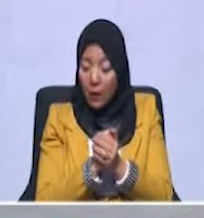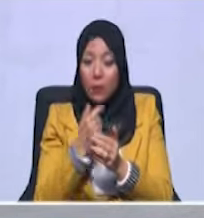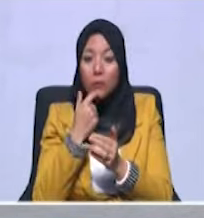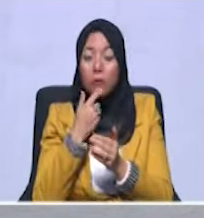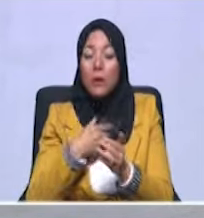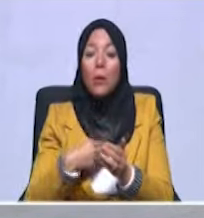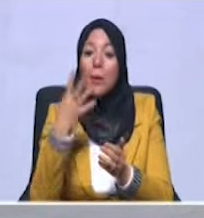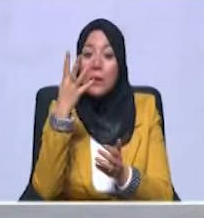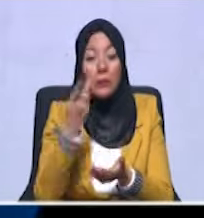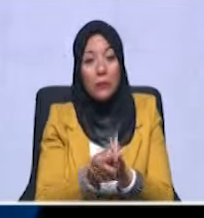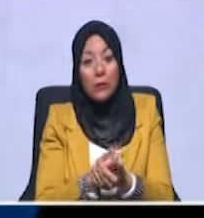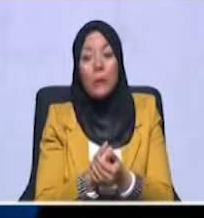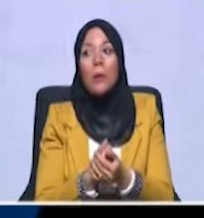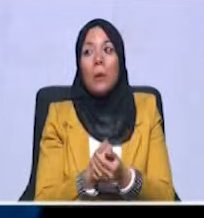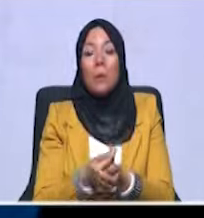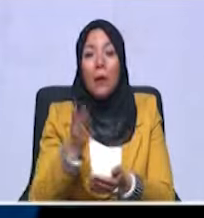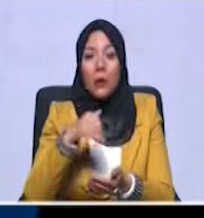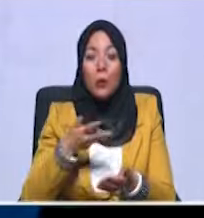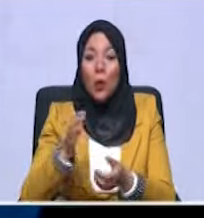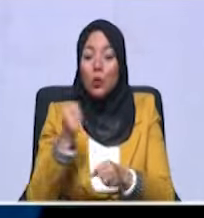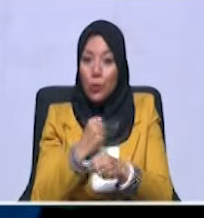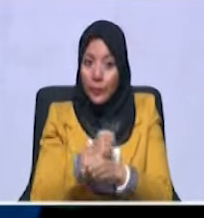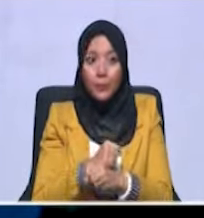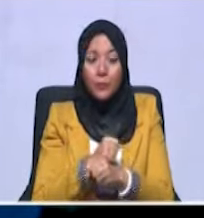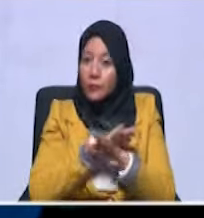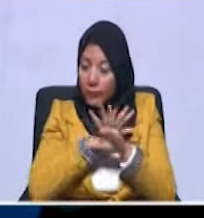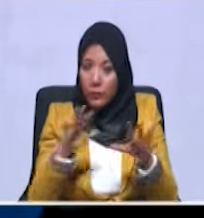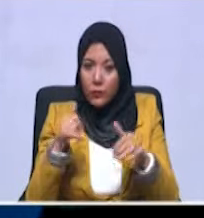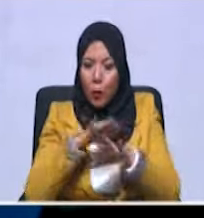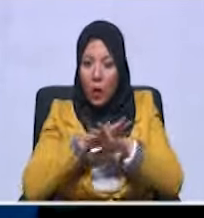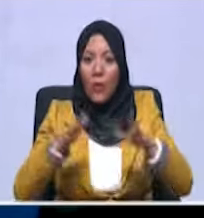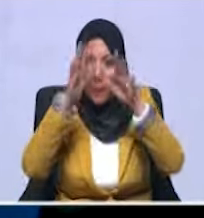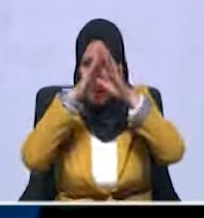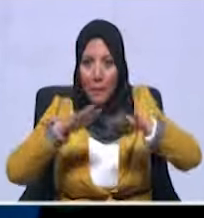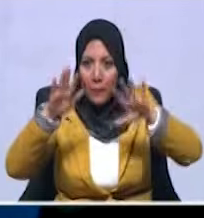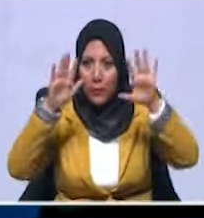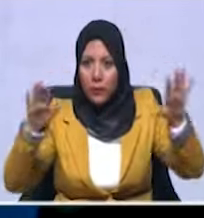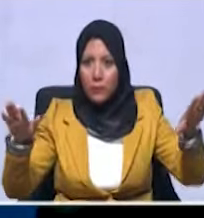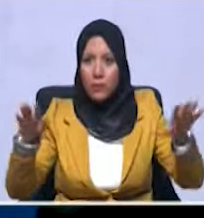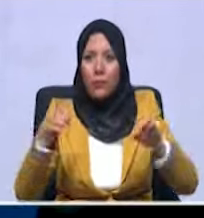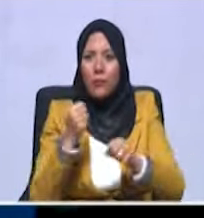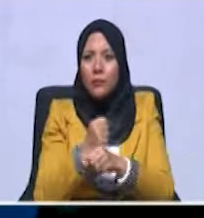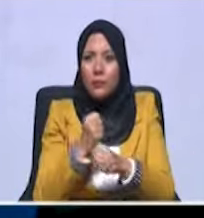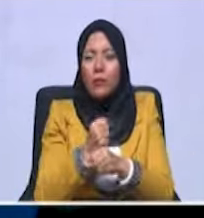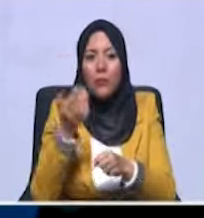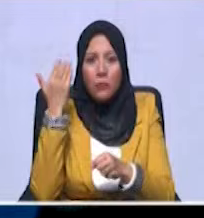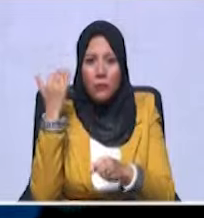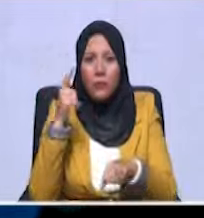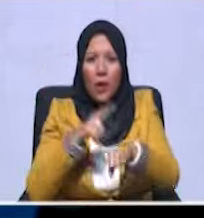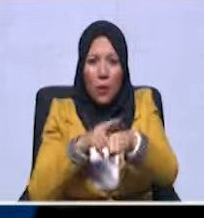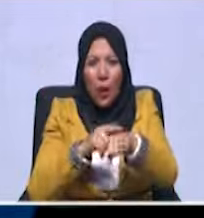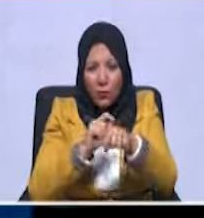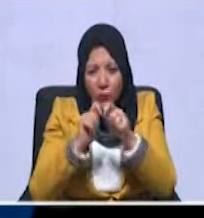4 سنين، فنزل راح العرض، وهو بقى على المسرح ما كانتش طبعا زمانها او مدتها